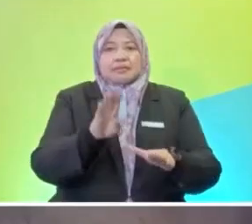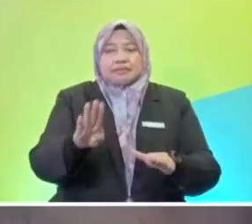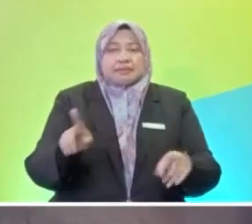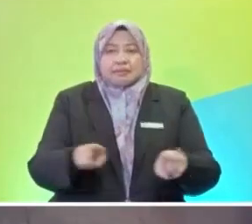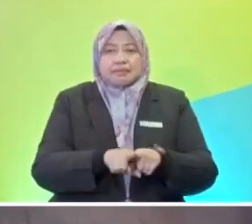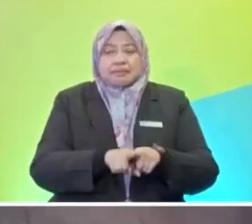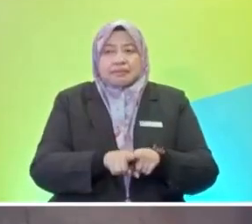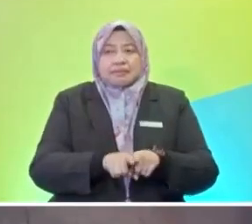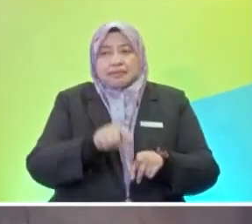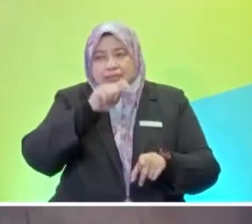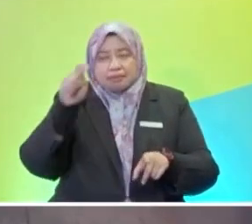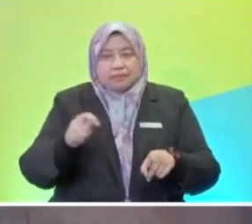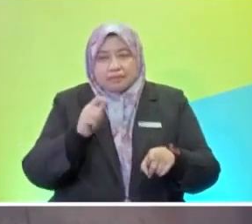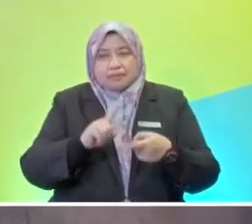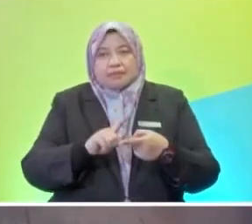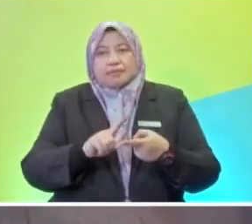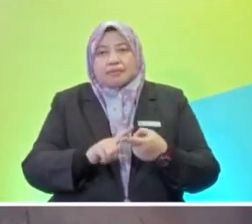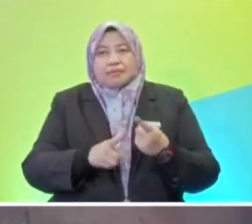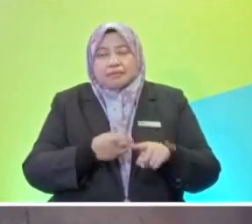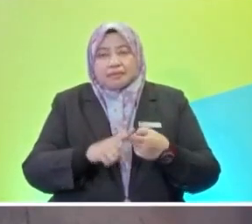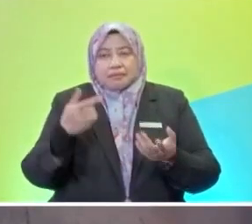kita tanya siapa